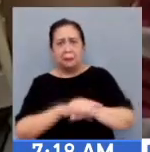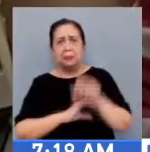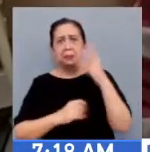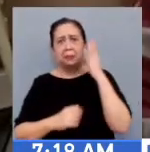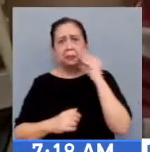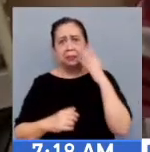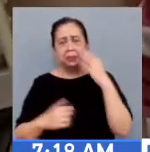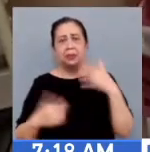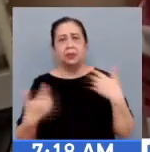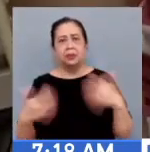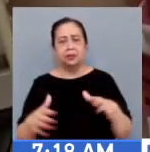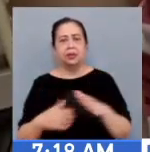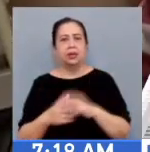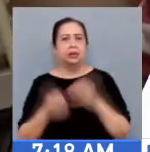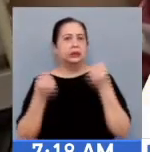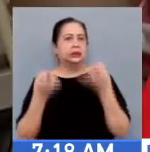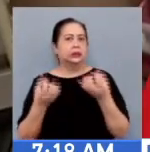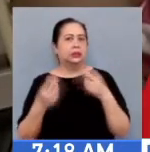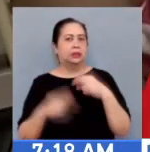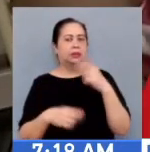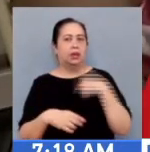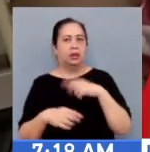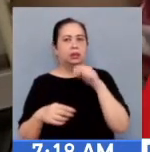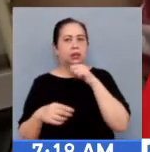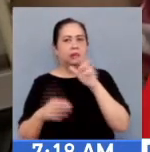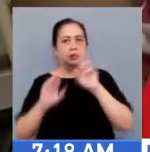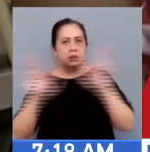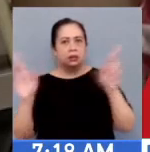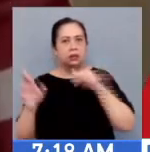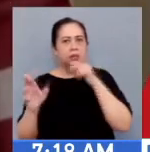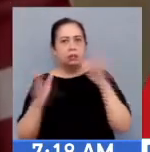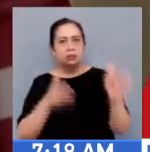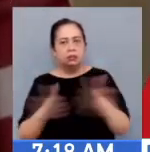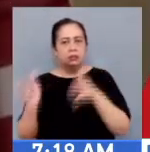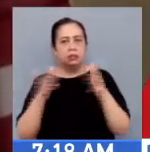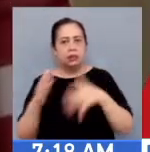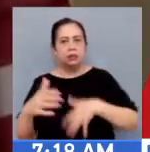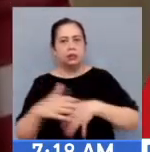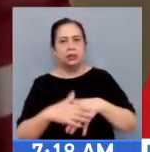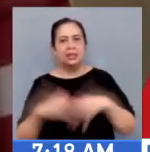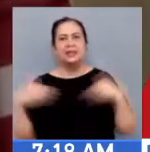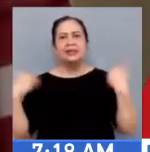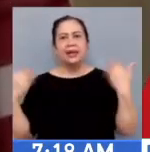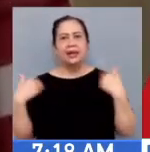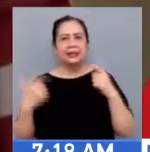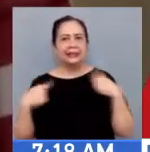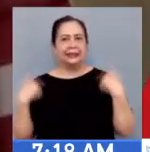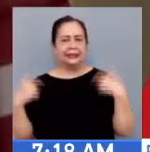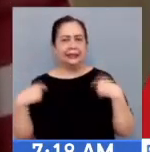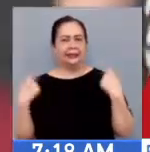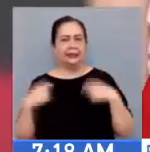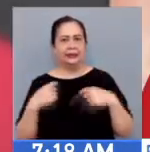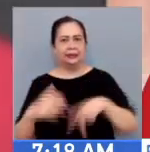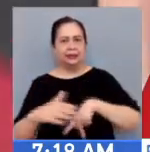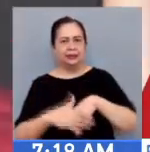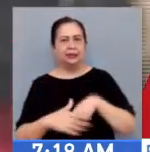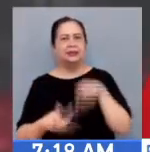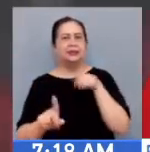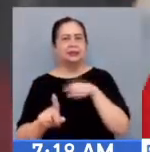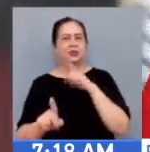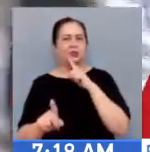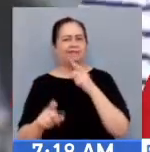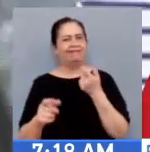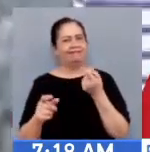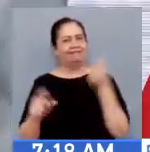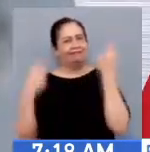Ang pagdami ng mga hindi planadong pagbubuntis at teenage pregnancy ay maituturing raw na isang krisis